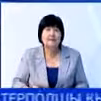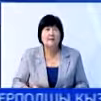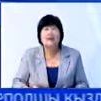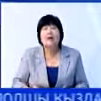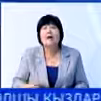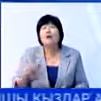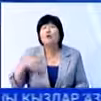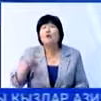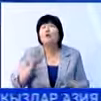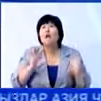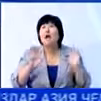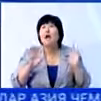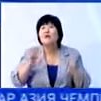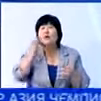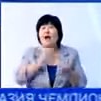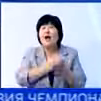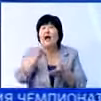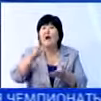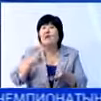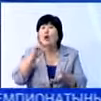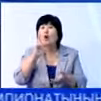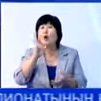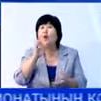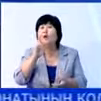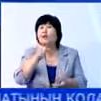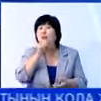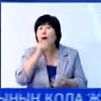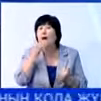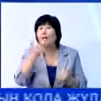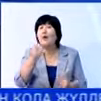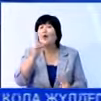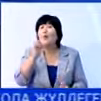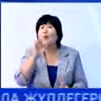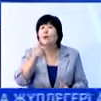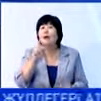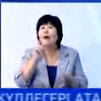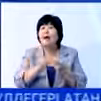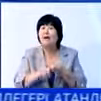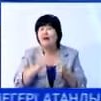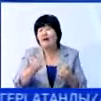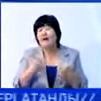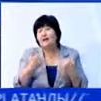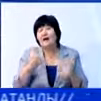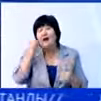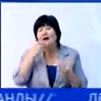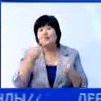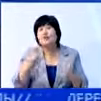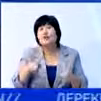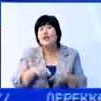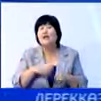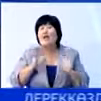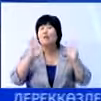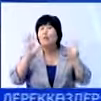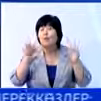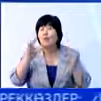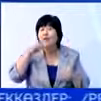Сыр өңірінде волейболдан ардагерлер арасында Қорқыт Баба кубогіне арналған халықаралық турнир болды. Қарттар күніне орай өткен тоспа-доп бәсекесіне